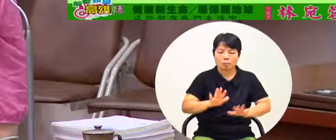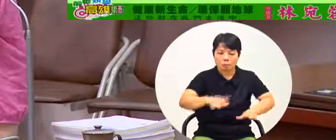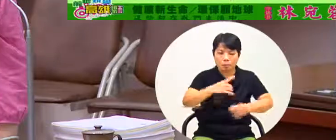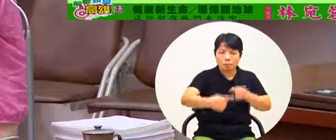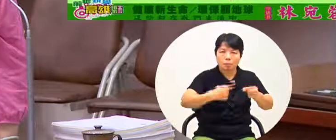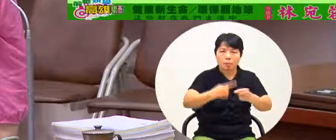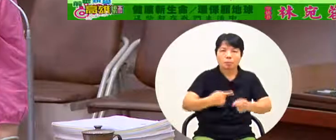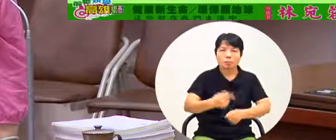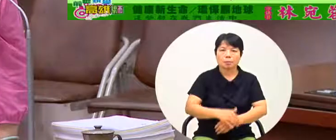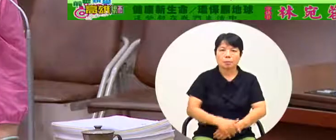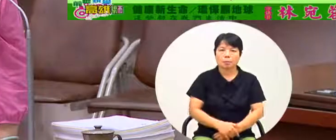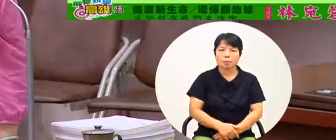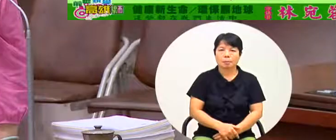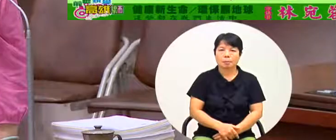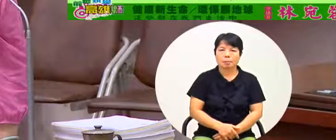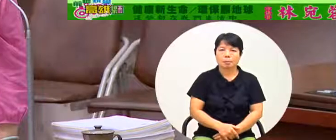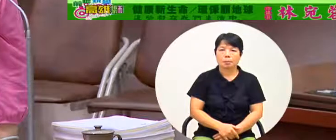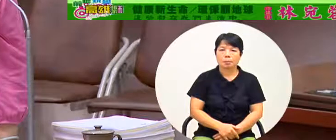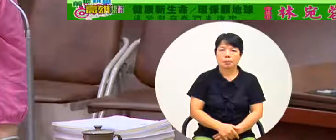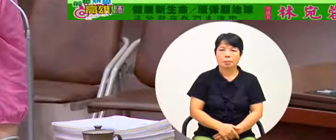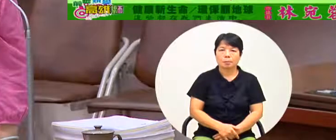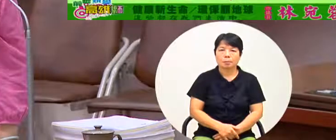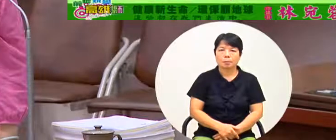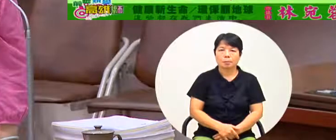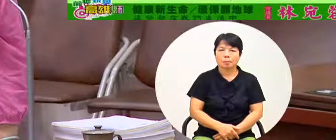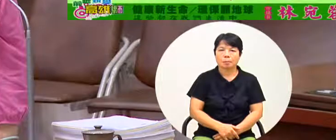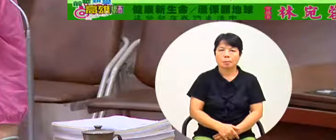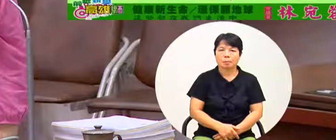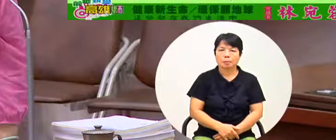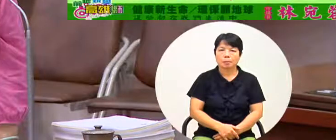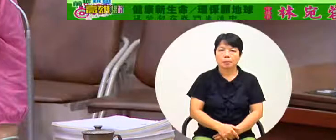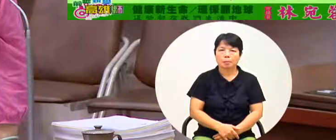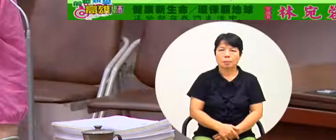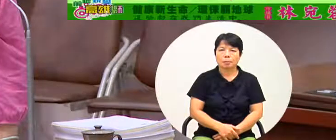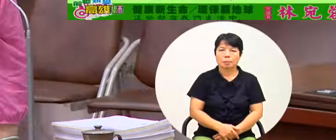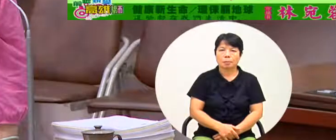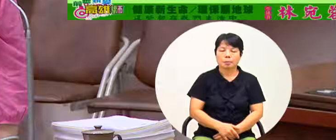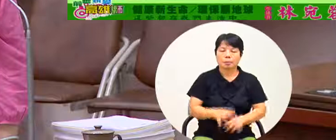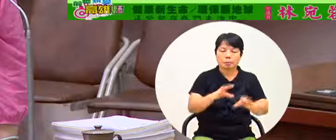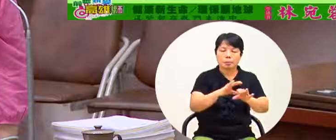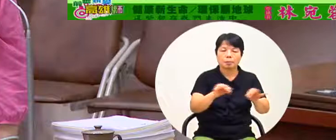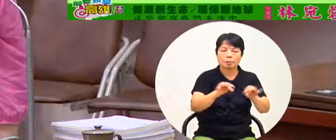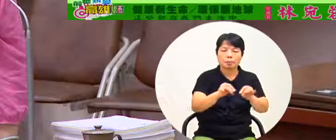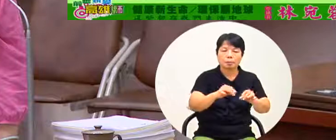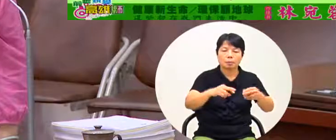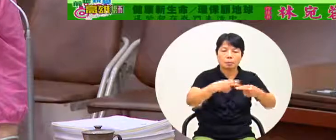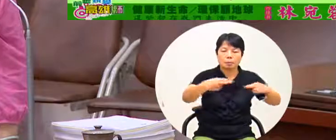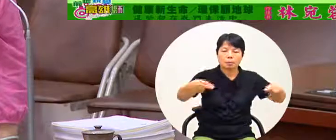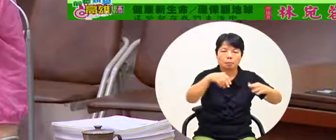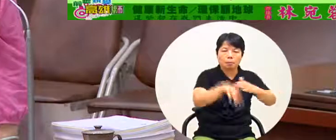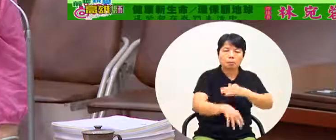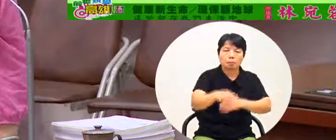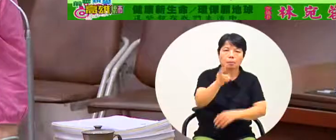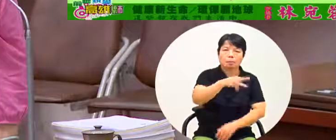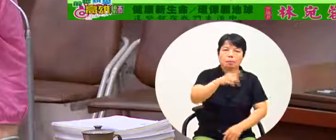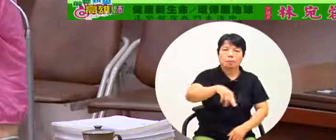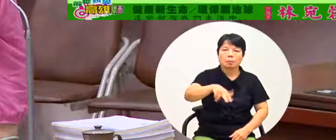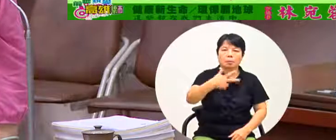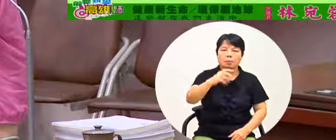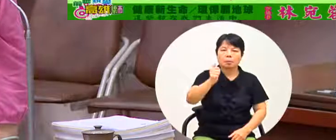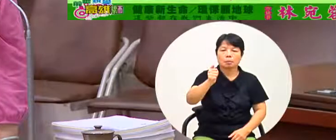今年这个电缆地下化的经费偌济3750呐，哈、哦，那我们